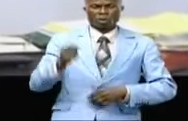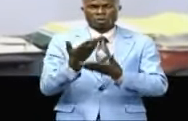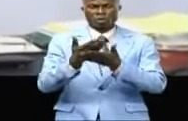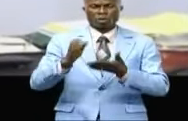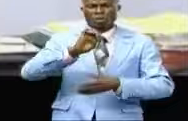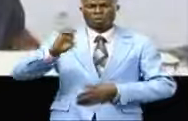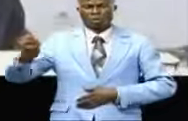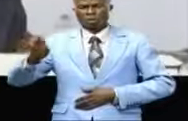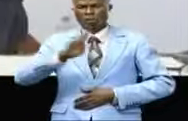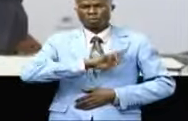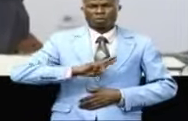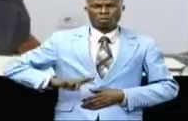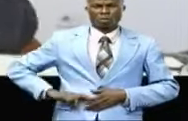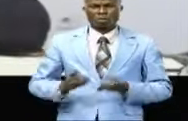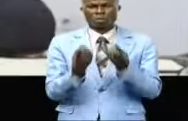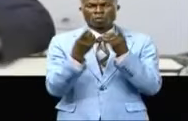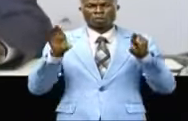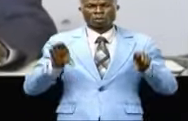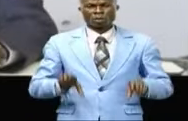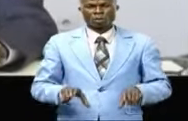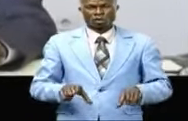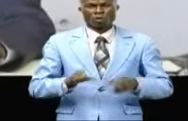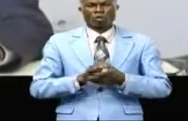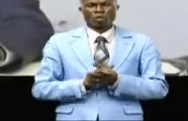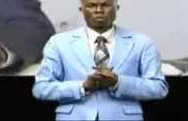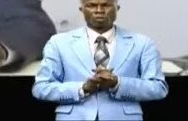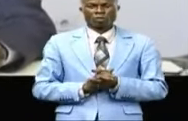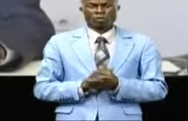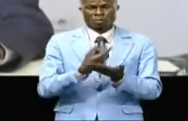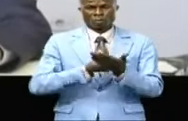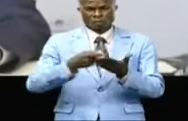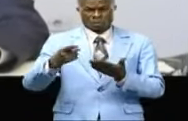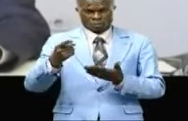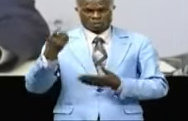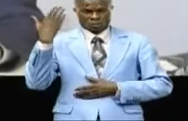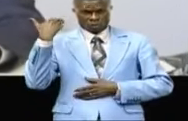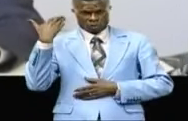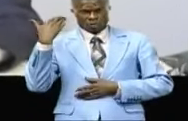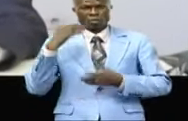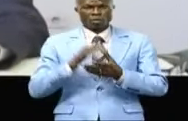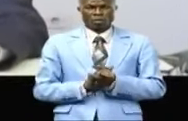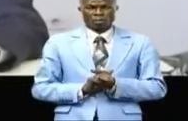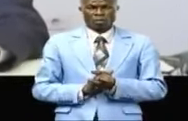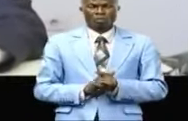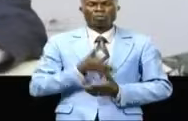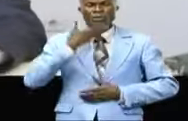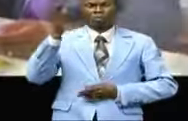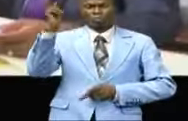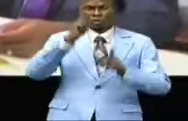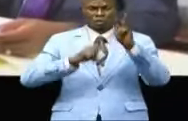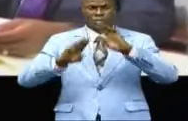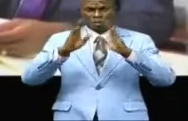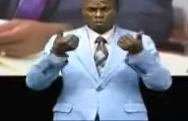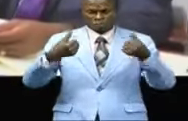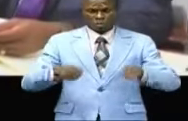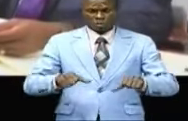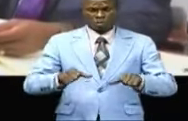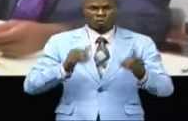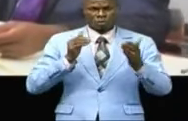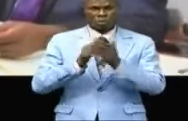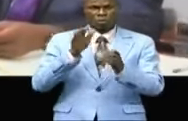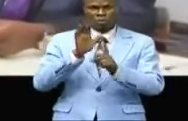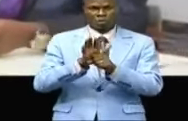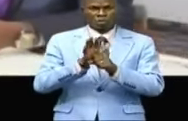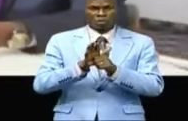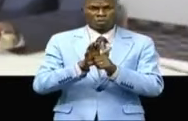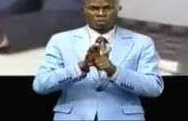partie est de la République démocratique du Congo. Durant la semaine qui s'est achevée, l'état d'esprit de la population est resté dominé par